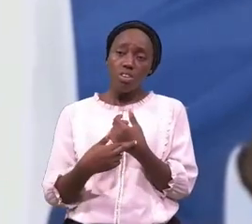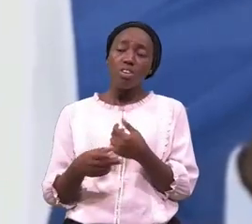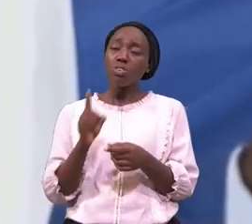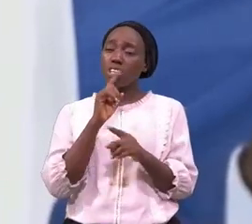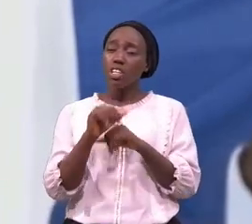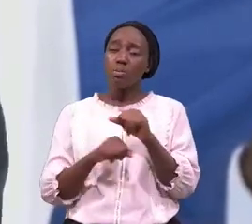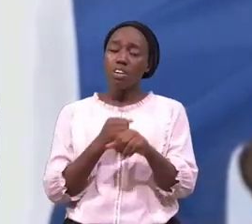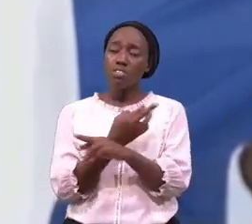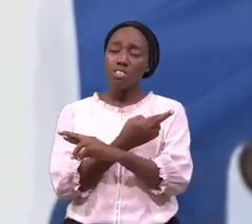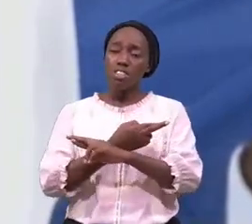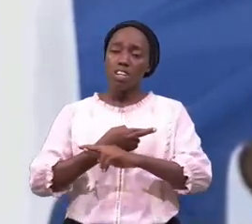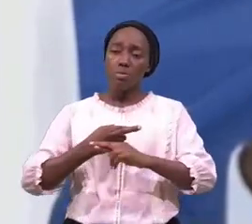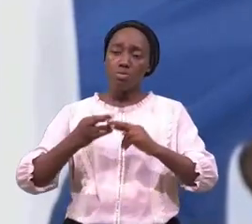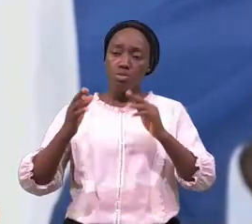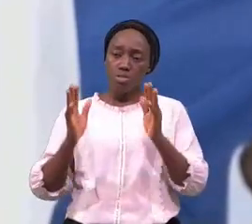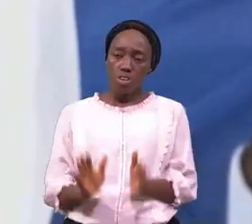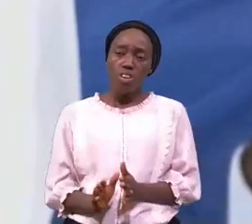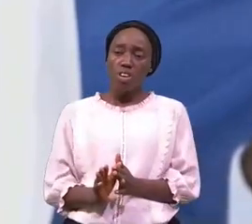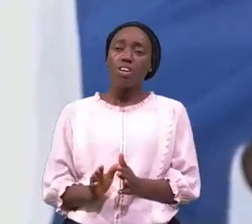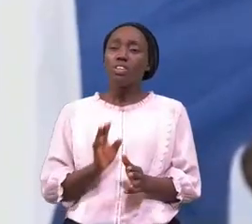de la rédemption.